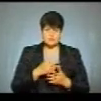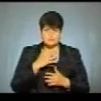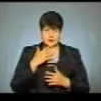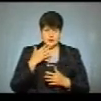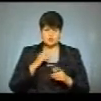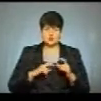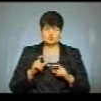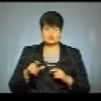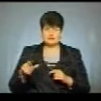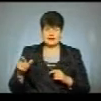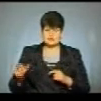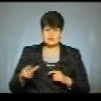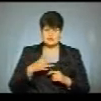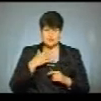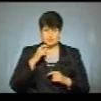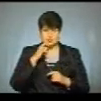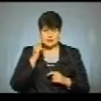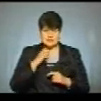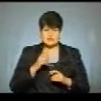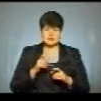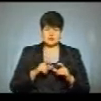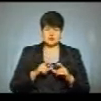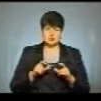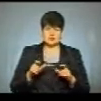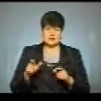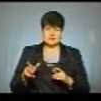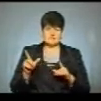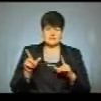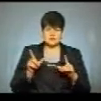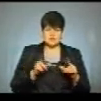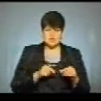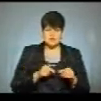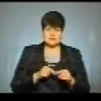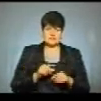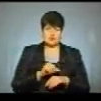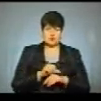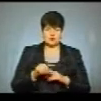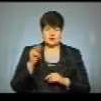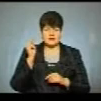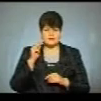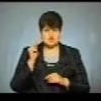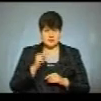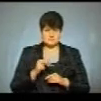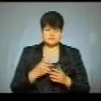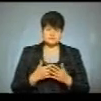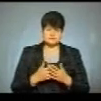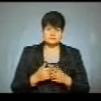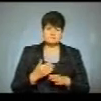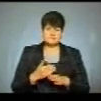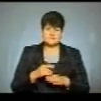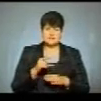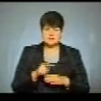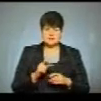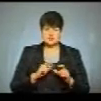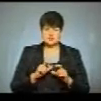багато студентів, багато українських студентів виїжджає за кордон навчатися. Як мінімум, частина тих